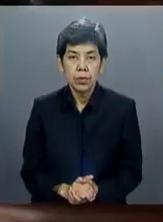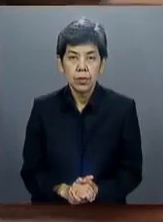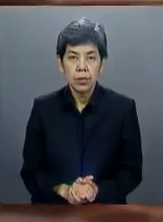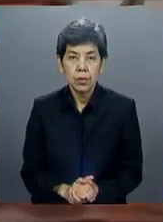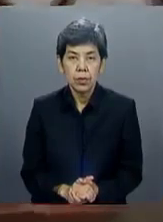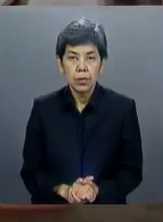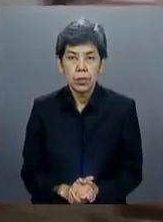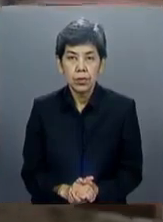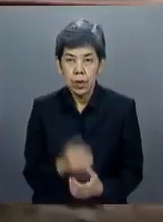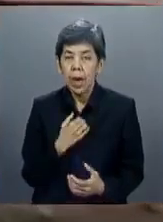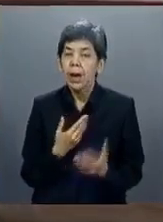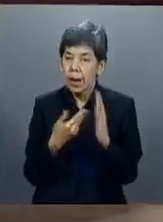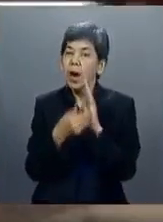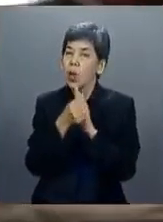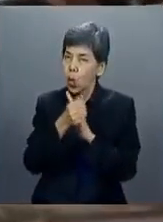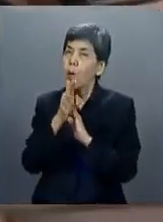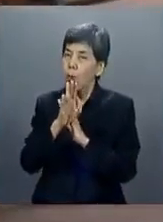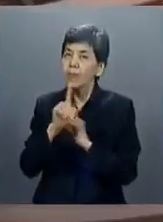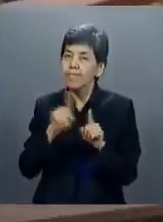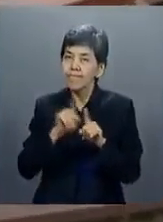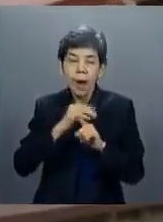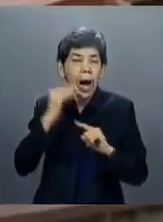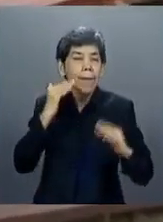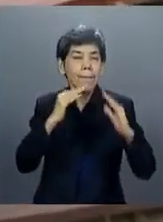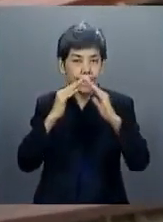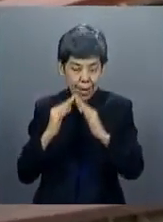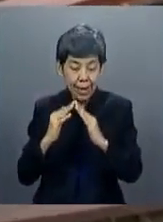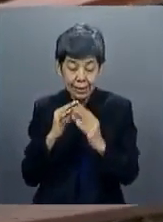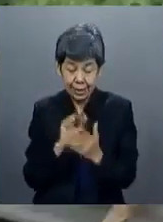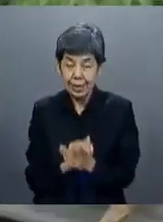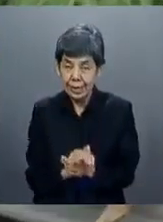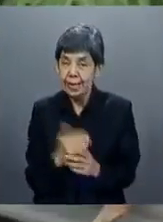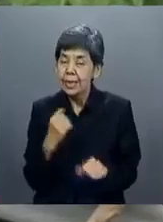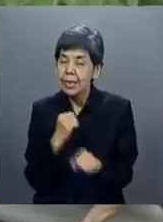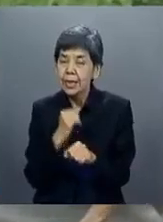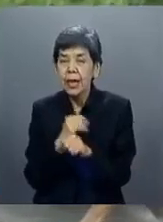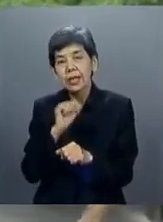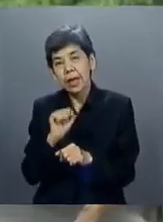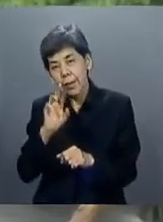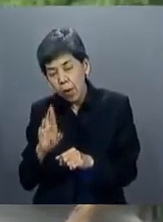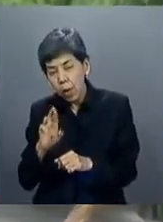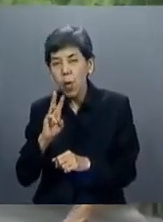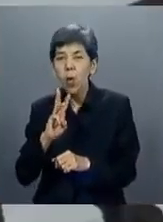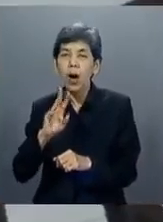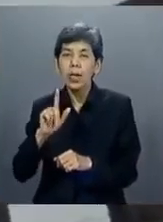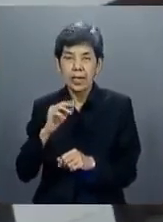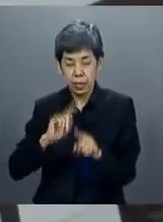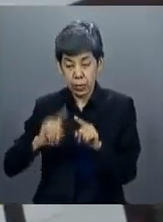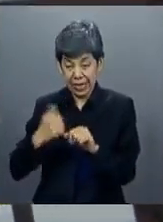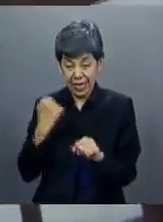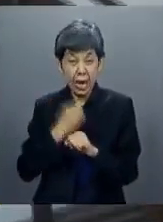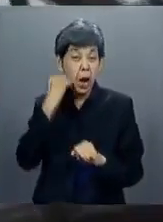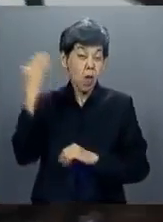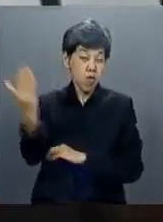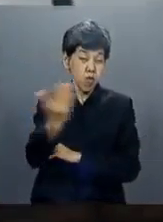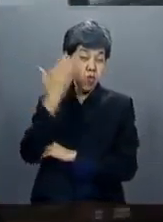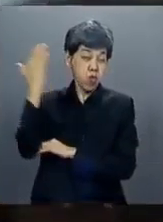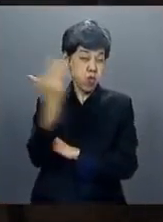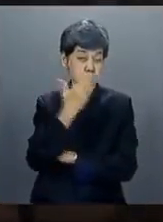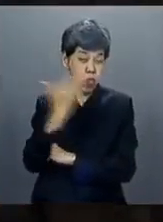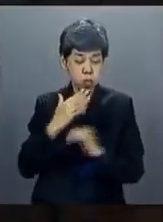เช่นเดียวกับที่จังหวัดอุบลราชธานีบ้านเรือนในอำเภอสว่างวีระวงสำโรงและอำเภอวรินทร์ชำราบที่ถูกพายุเสียหายก